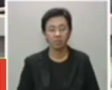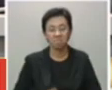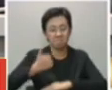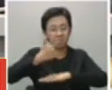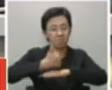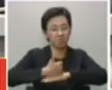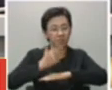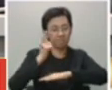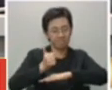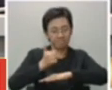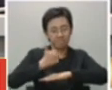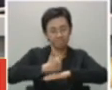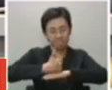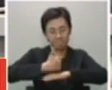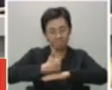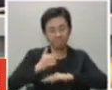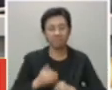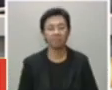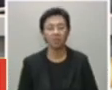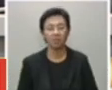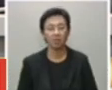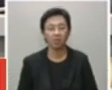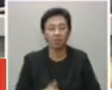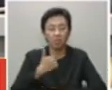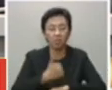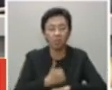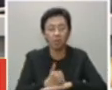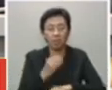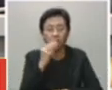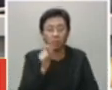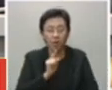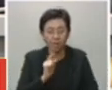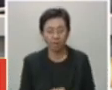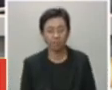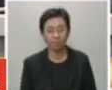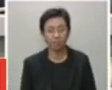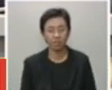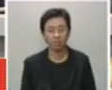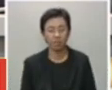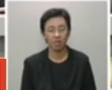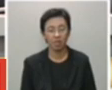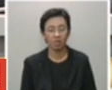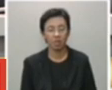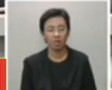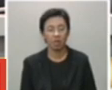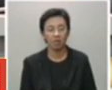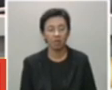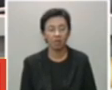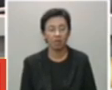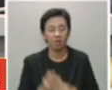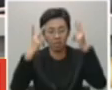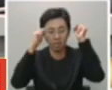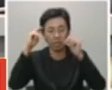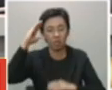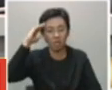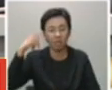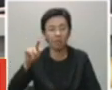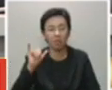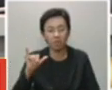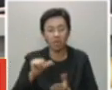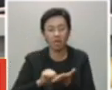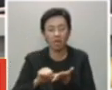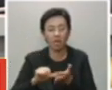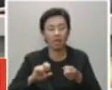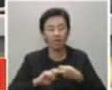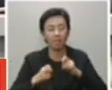ะบางคนเขาเอ่ยเลยครับพลเอกประยุทธ์นั่นแหละที่เป็นผู้นำในการแก้ไ